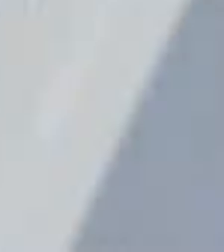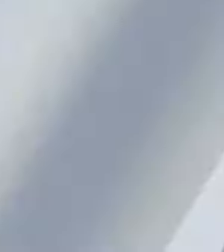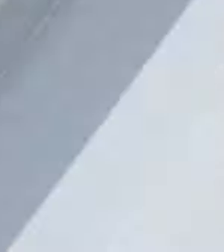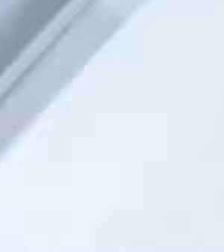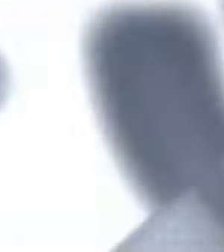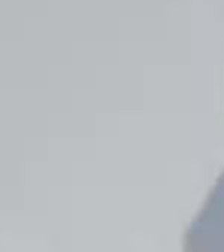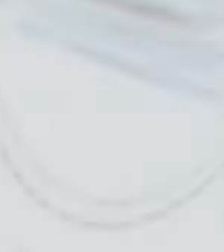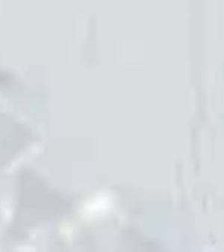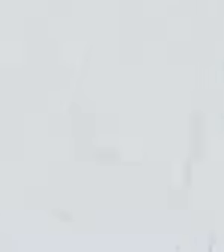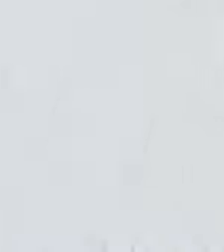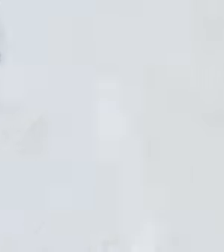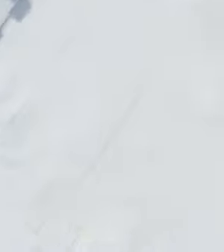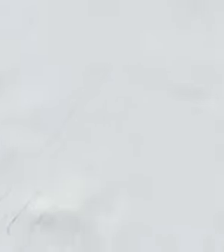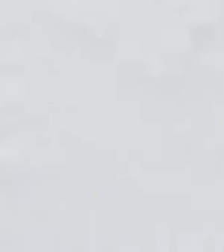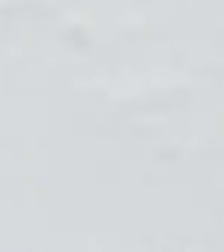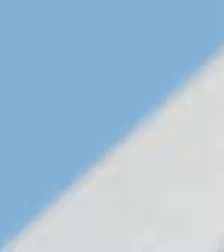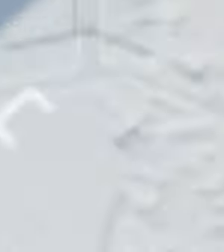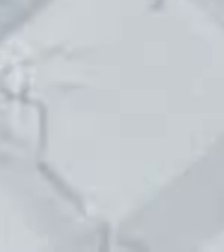들어서.